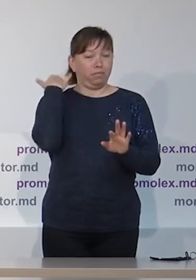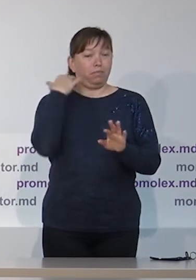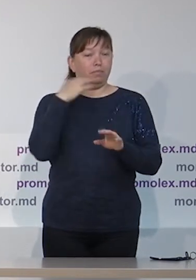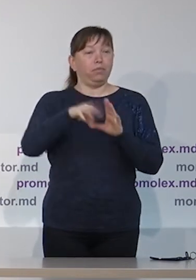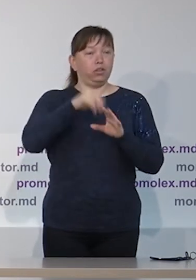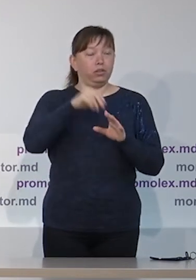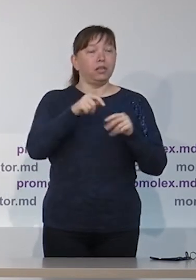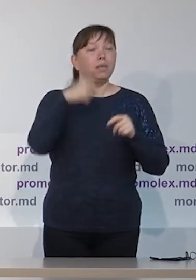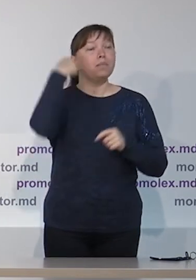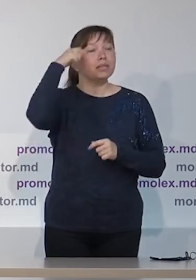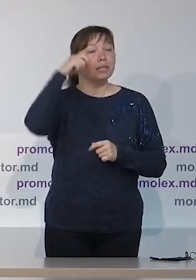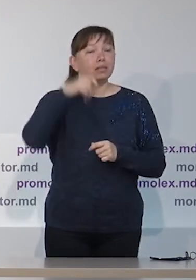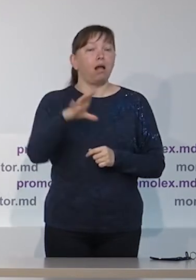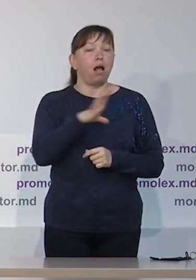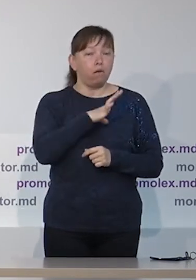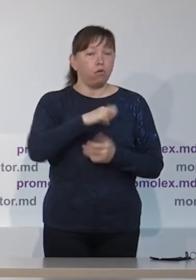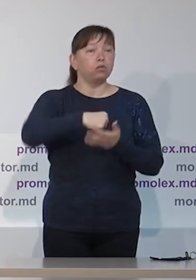и